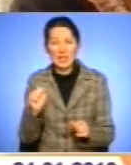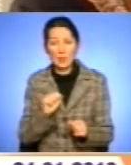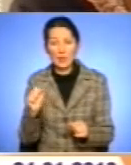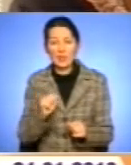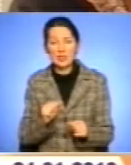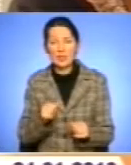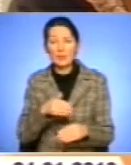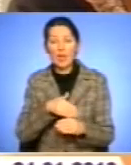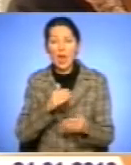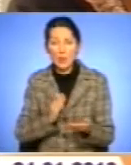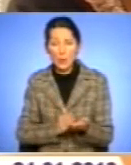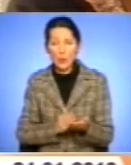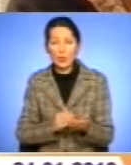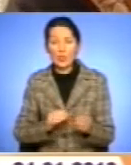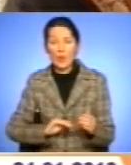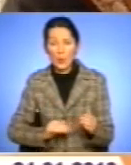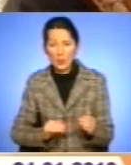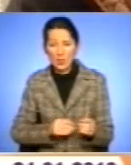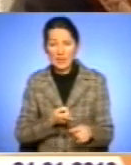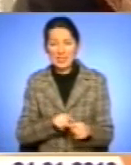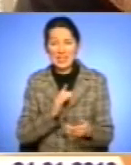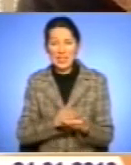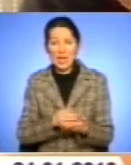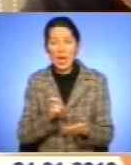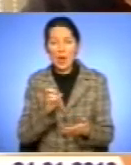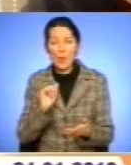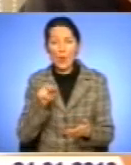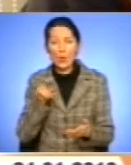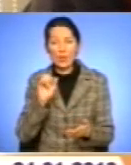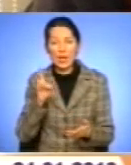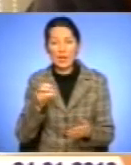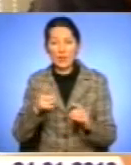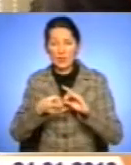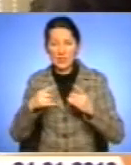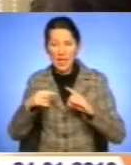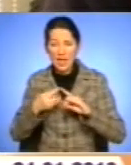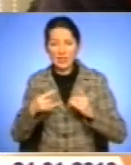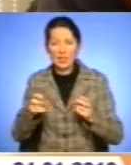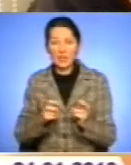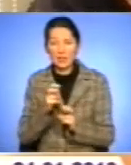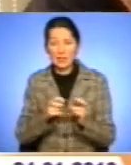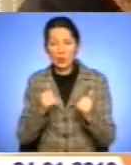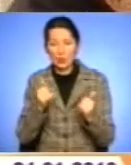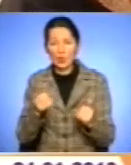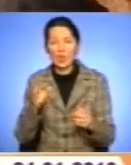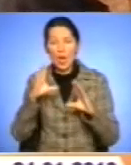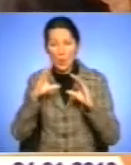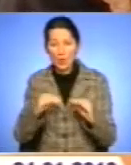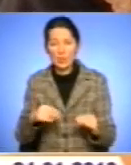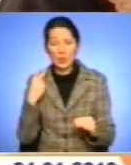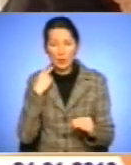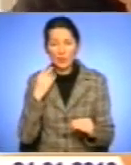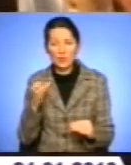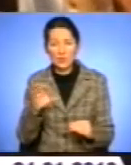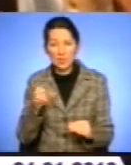і зменшився до початку року на 67 тисяч гривень. Серед тих платників, які сьогодні економічно активні